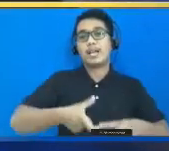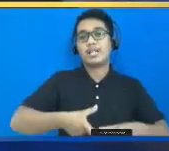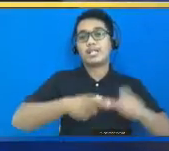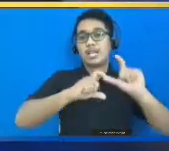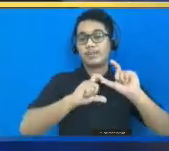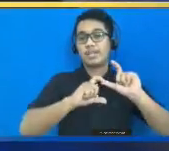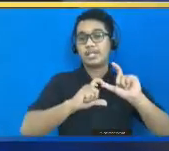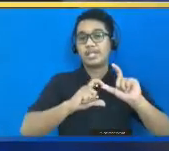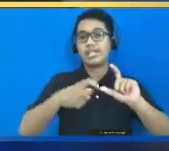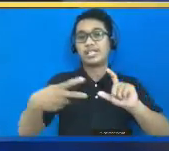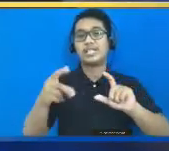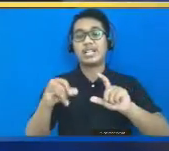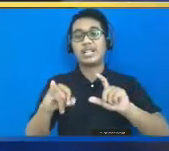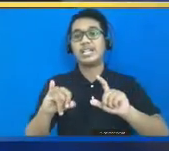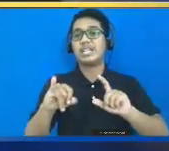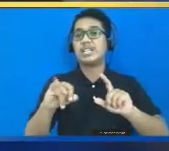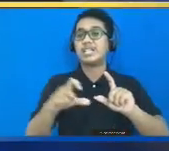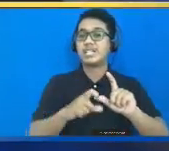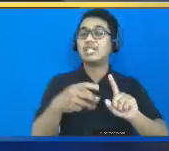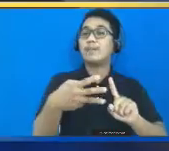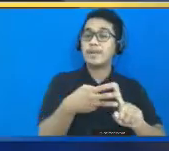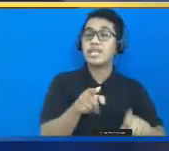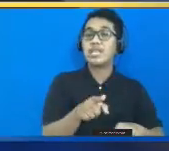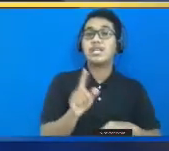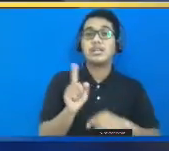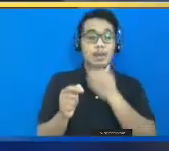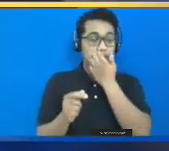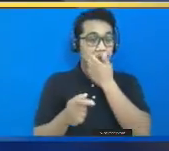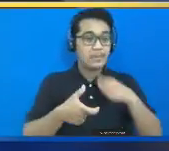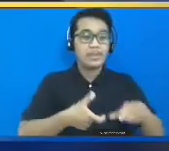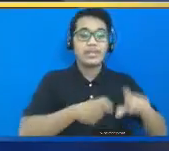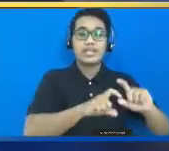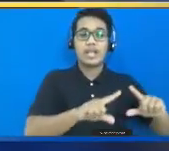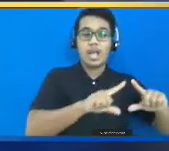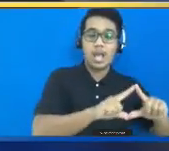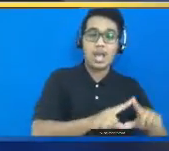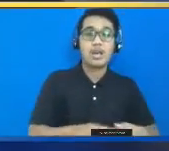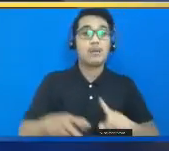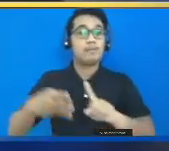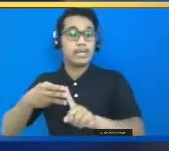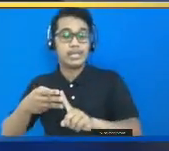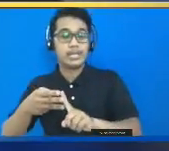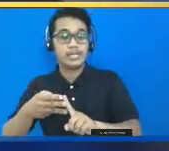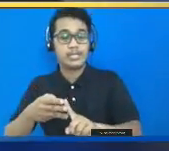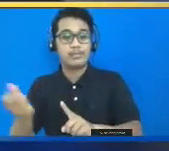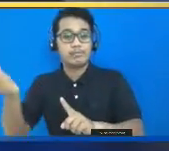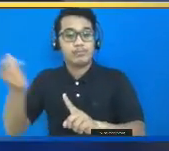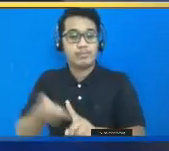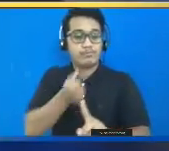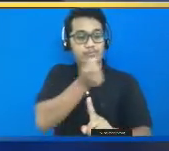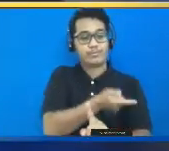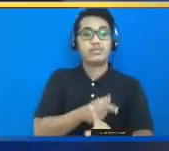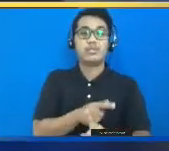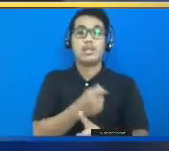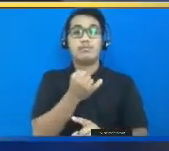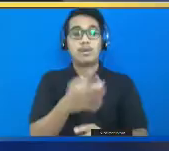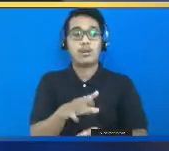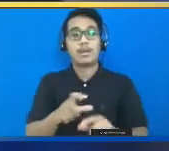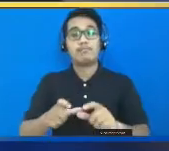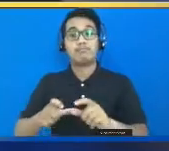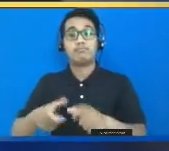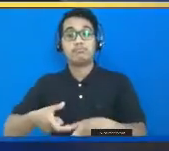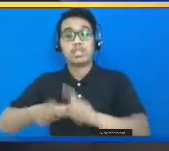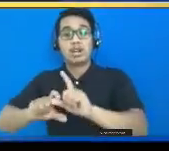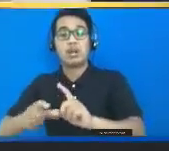series b-series B Itu kan kesal tekan sandinya series a-true sehabis series B nah beberapa start yang series